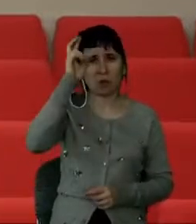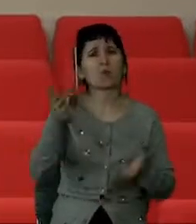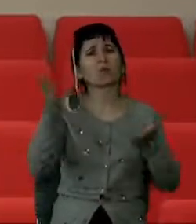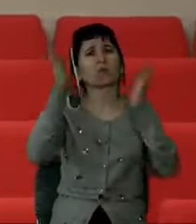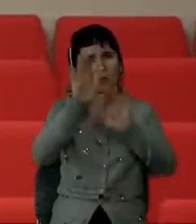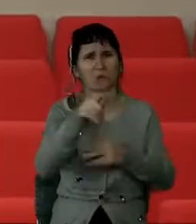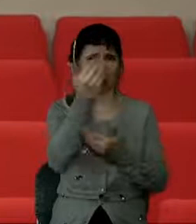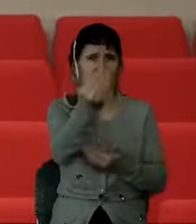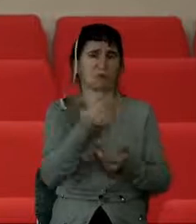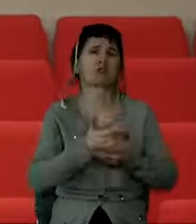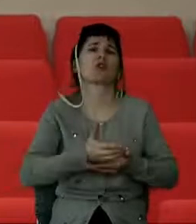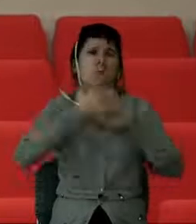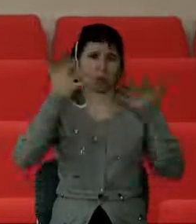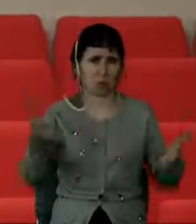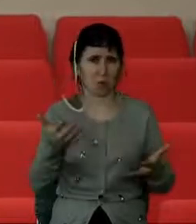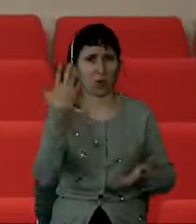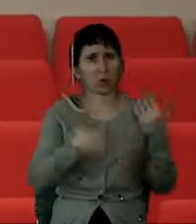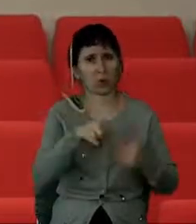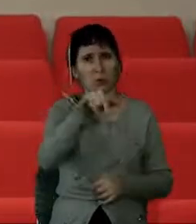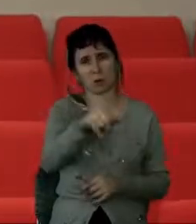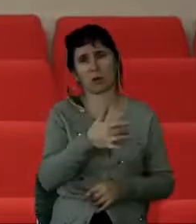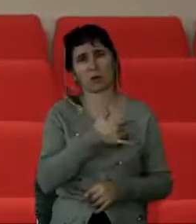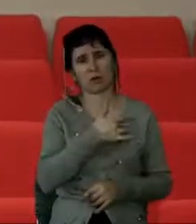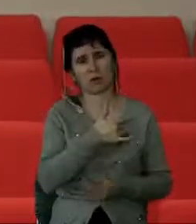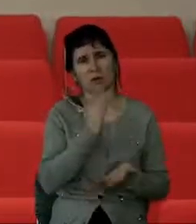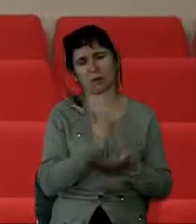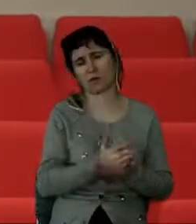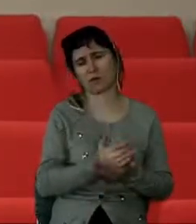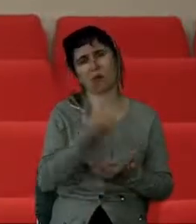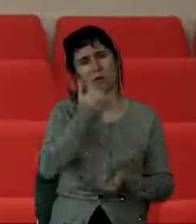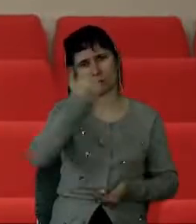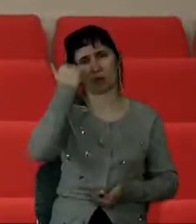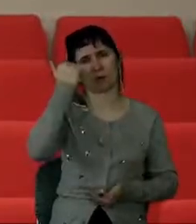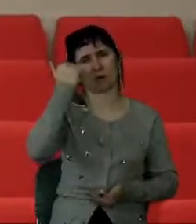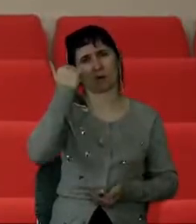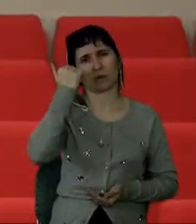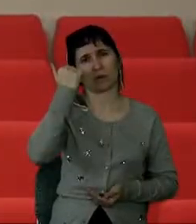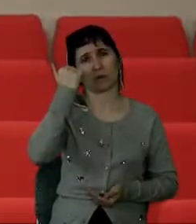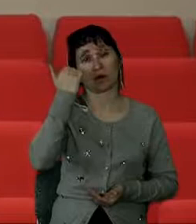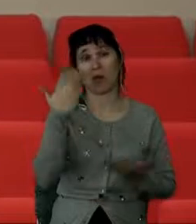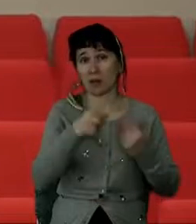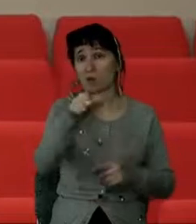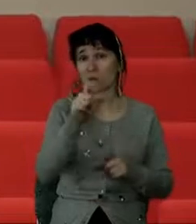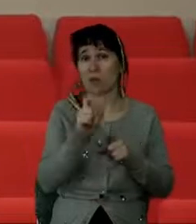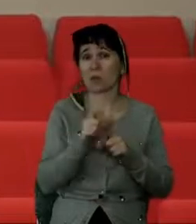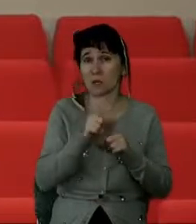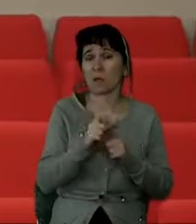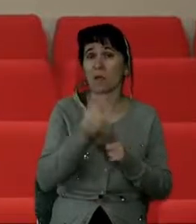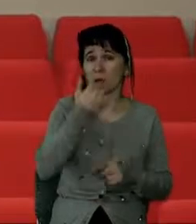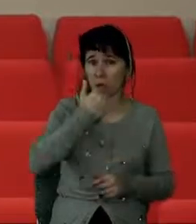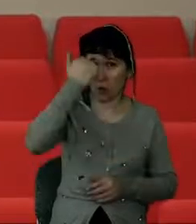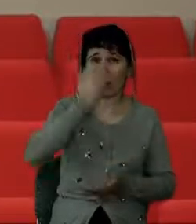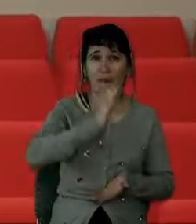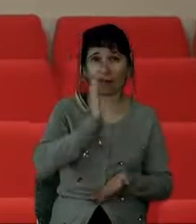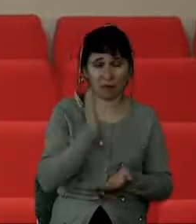благословляти. Я думаю, що коли ми чуємо слова подяки, то на наступний раз нам хочеться ще щось зробити для